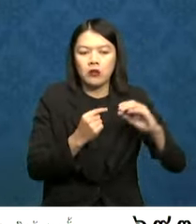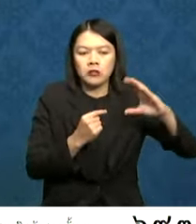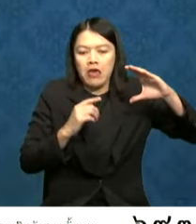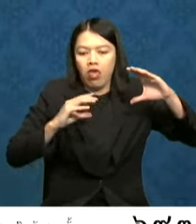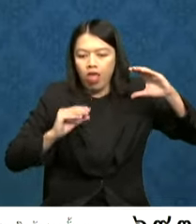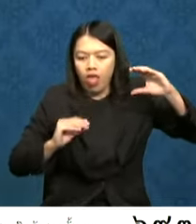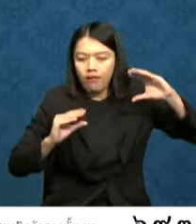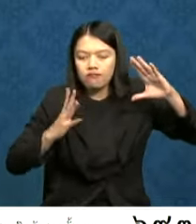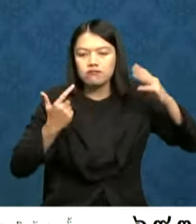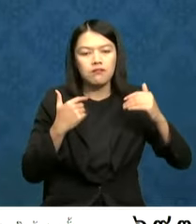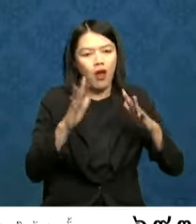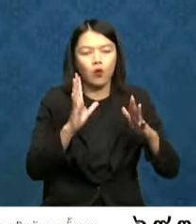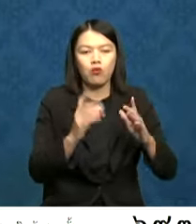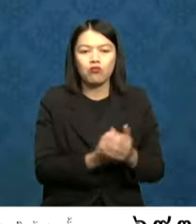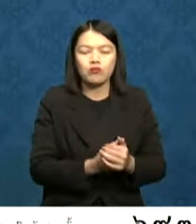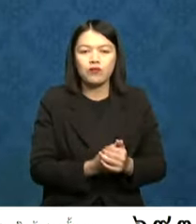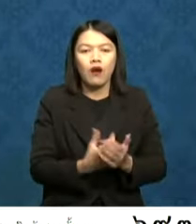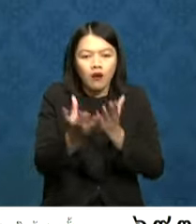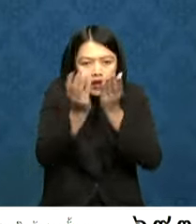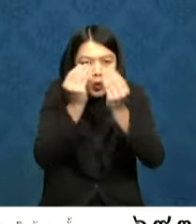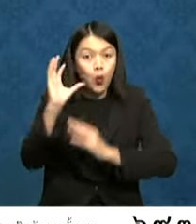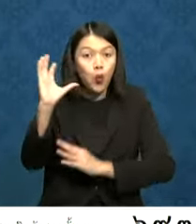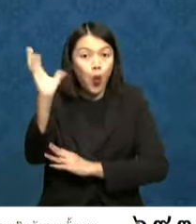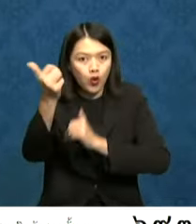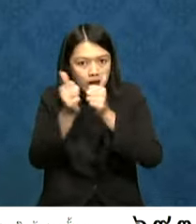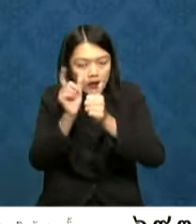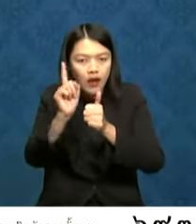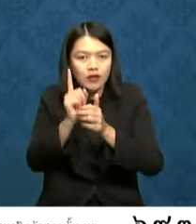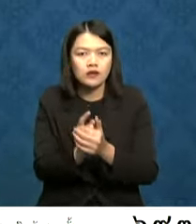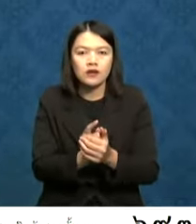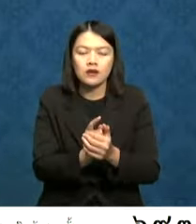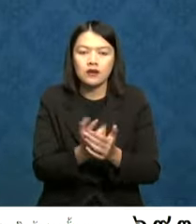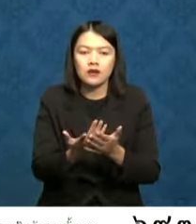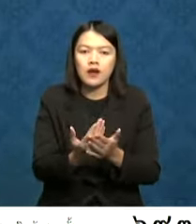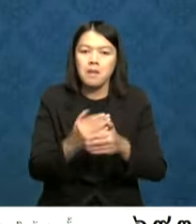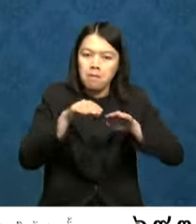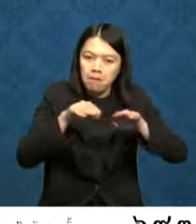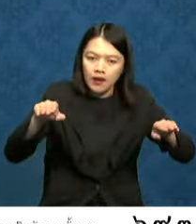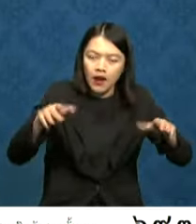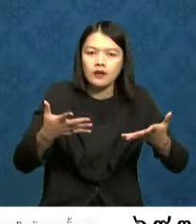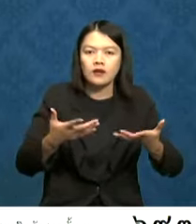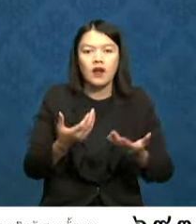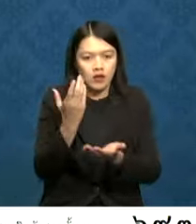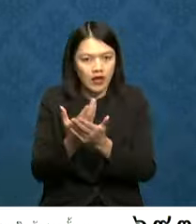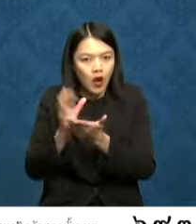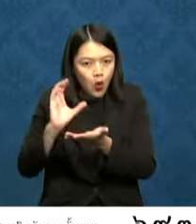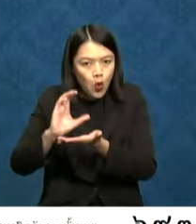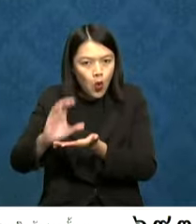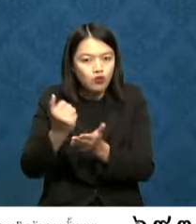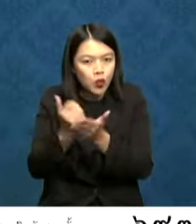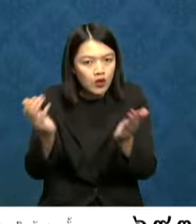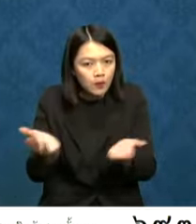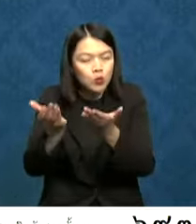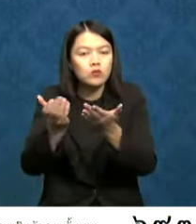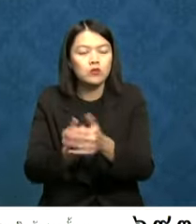กระจุกตัวกับกลุ่มทุนไม่กี่กลุ่มการเรียนรู้เท่าทันโลกก็ต้องมีแพลตฟอร์มมีมาตรการมีมีงบประมาณที่ช่วยในการยก